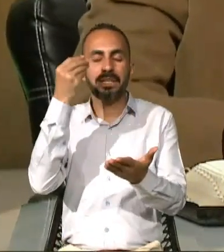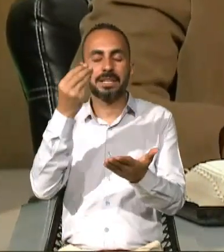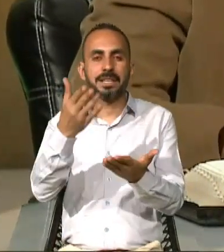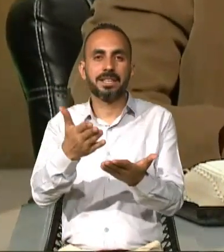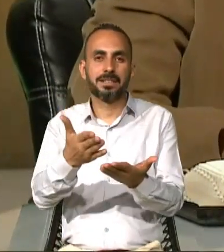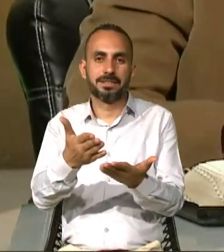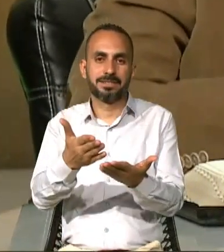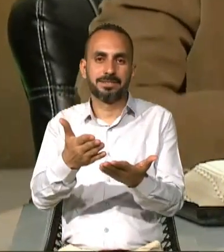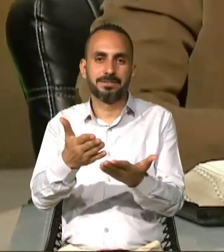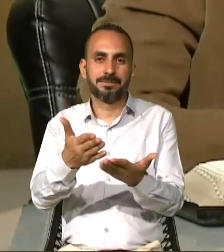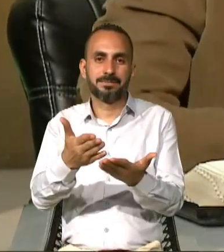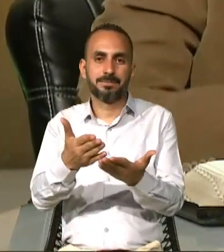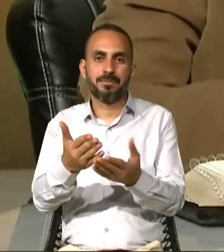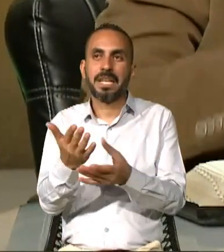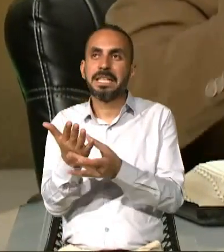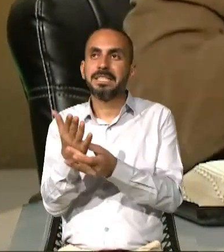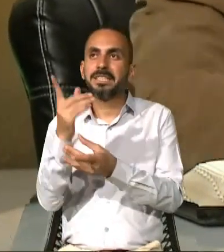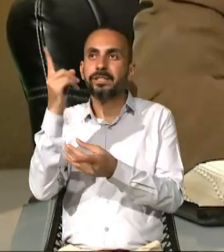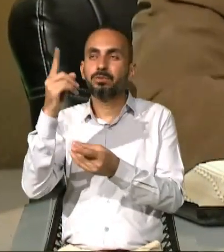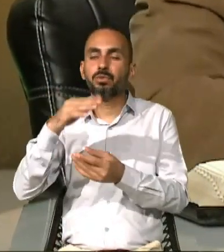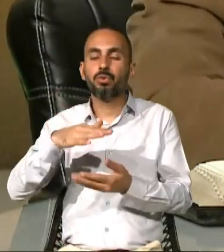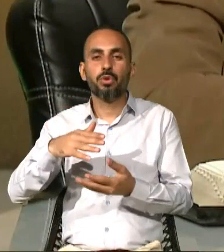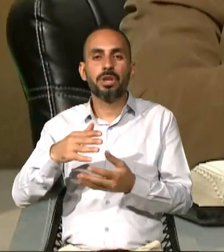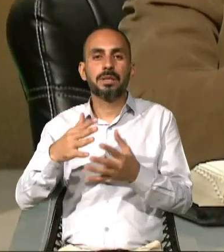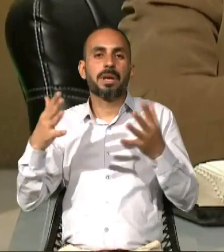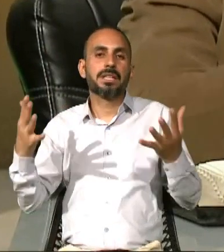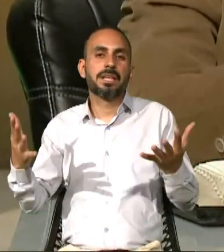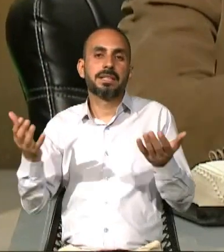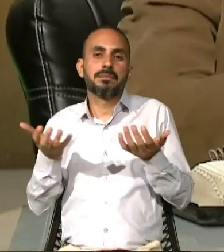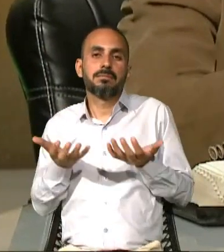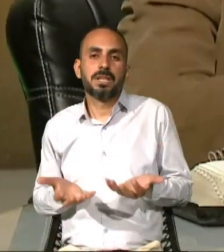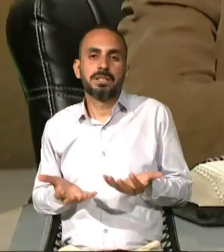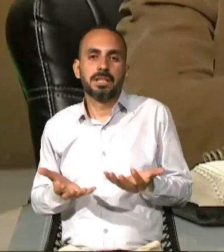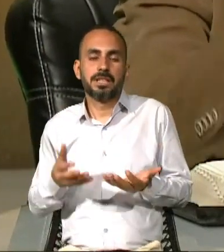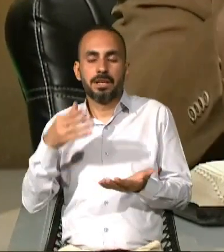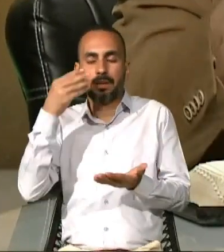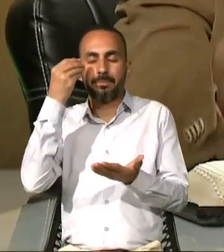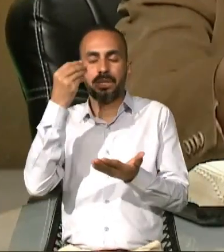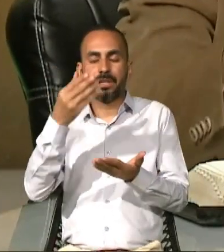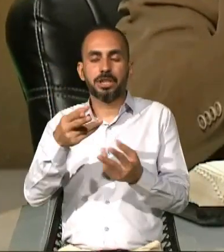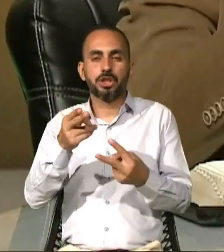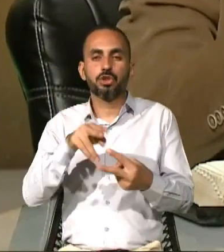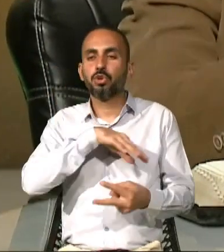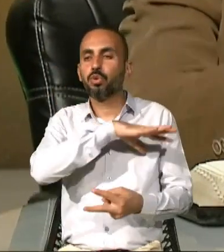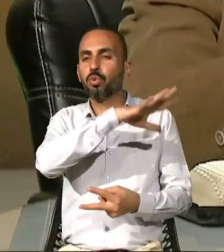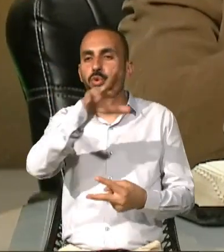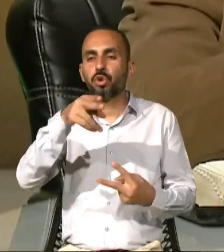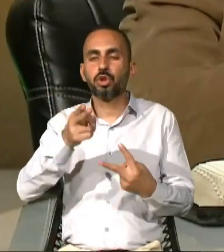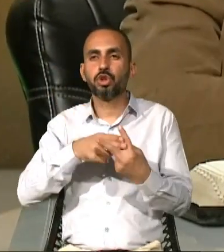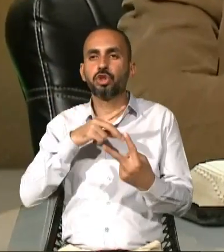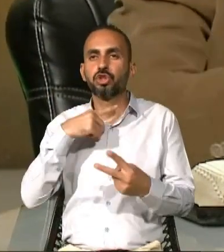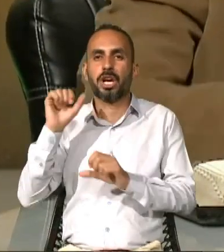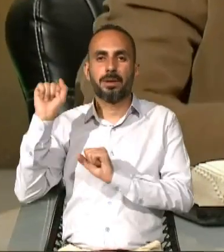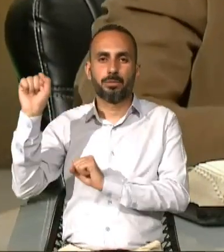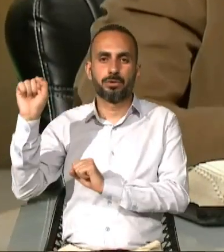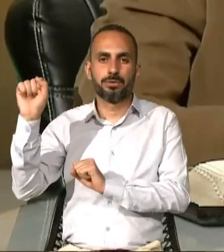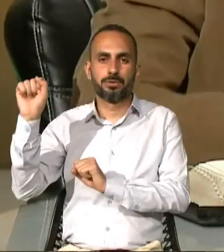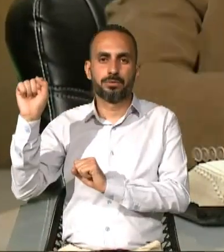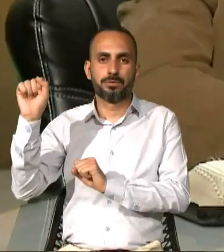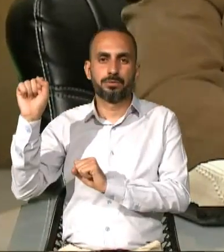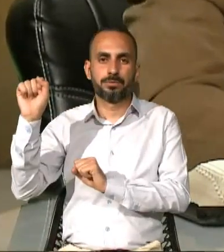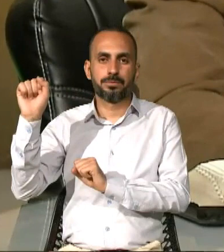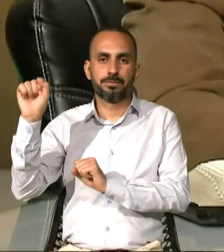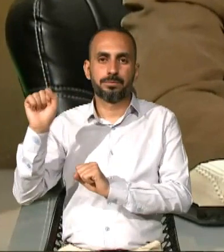ايديه مليانه خير لشعبه. ما يحمله اتجاه شعبه هو الأمانة والصلاح والخير. عايز